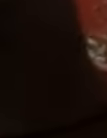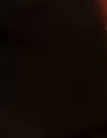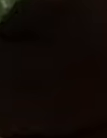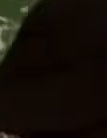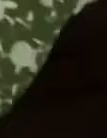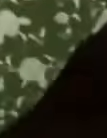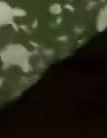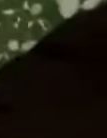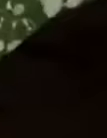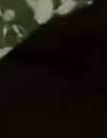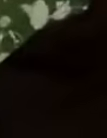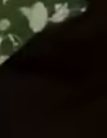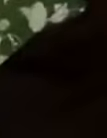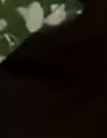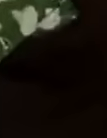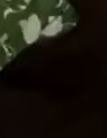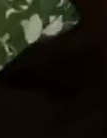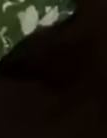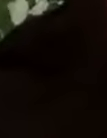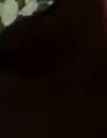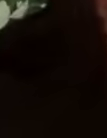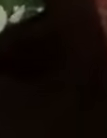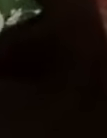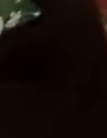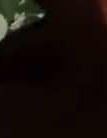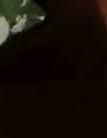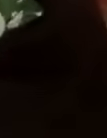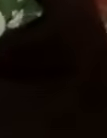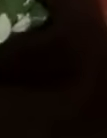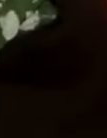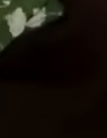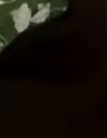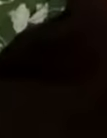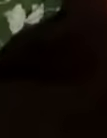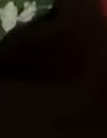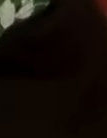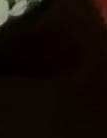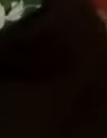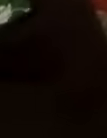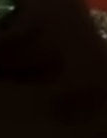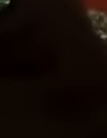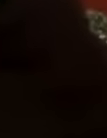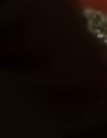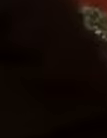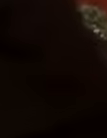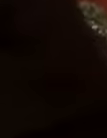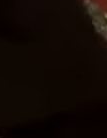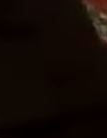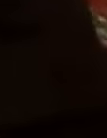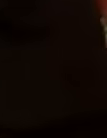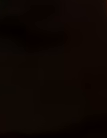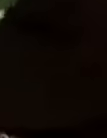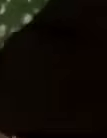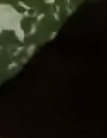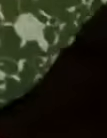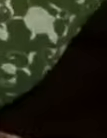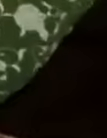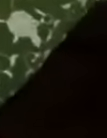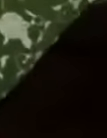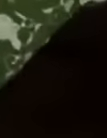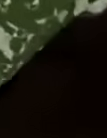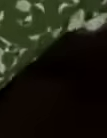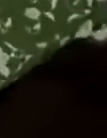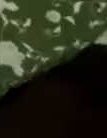burada kalam, gene seni ben alam. Üç gün arpanı derem, beş gün